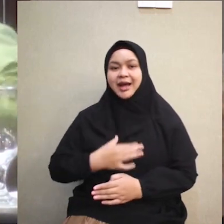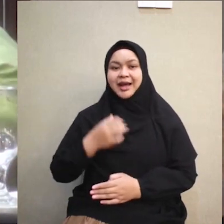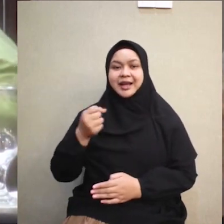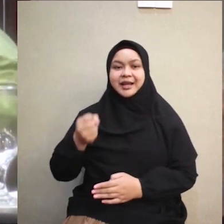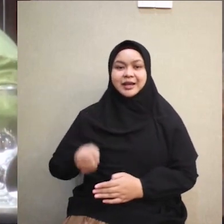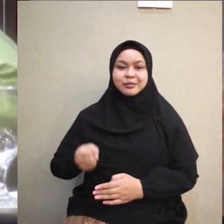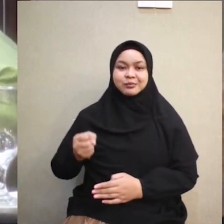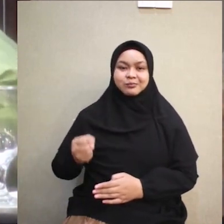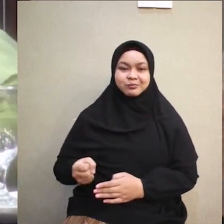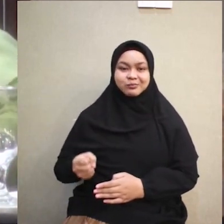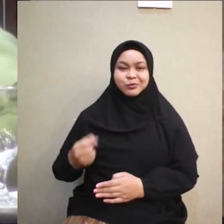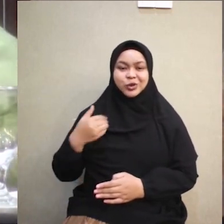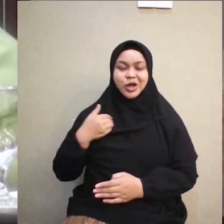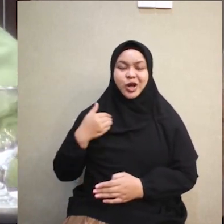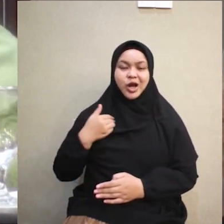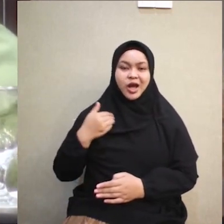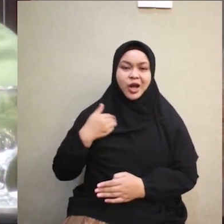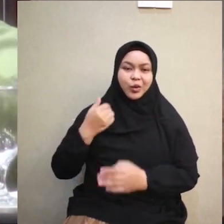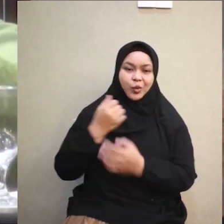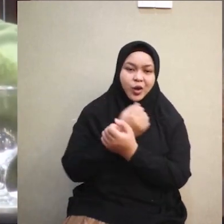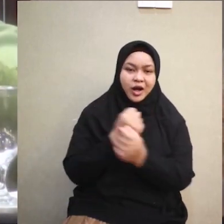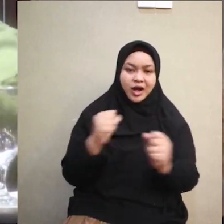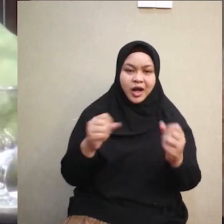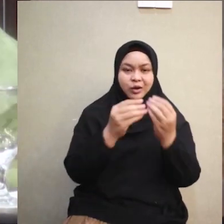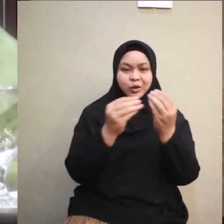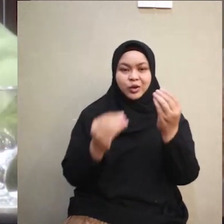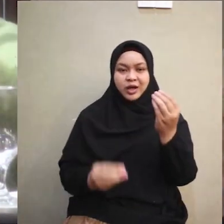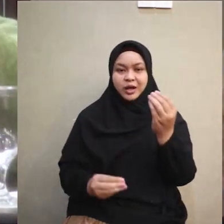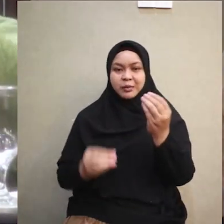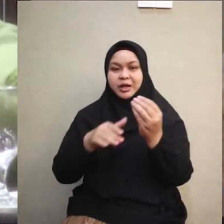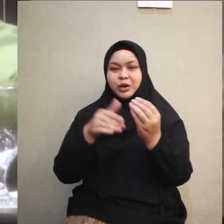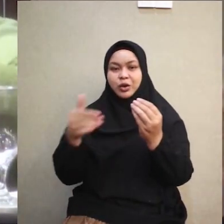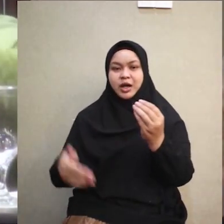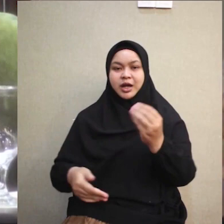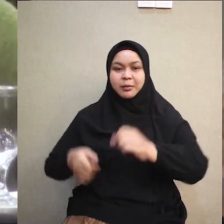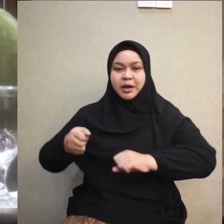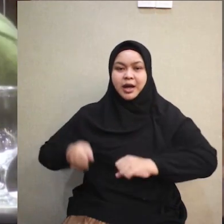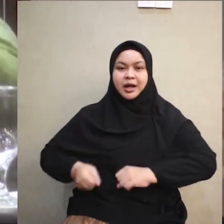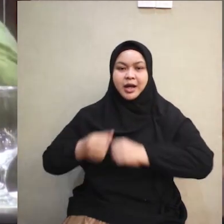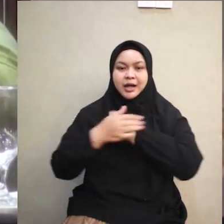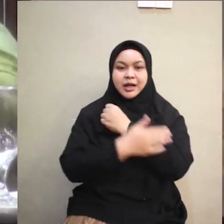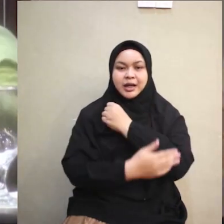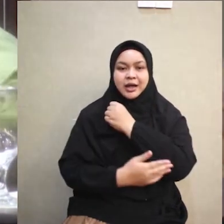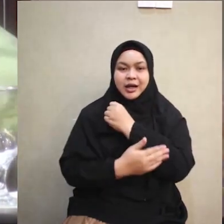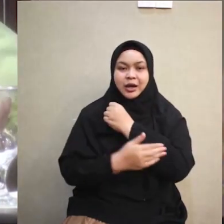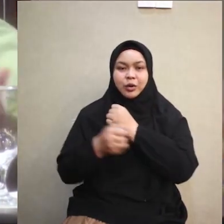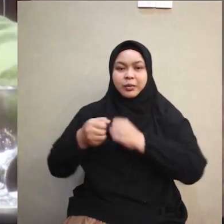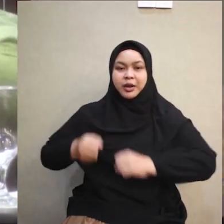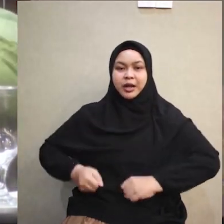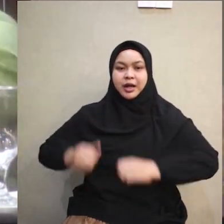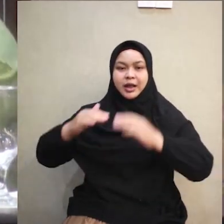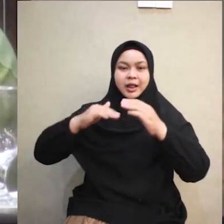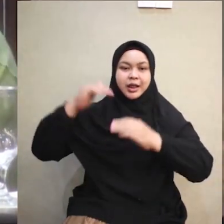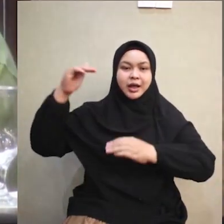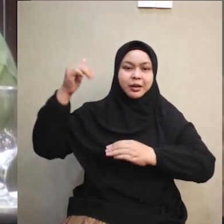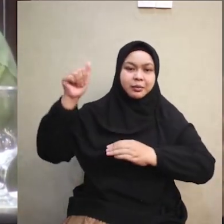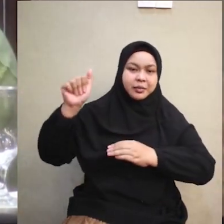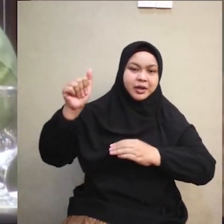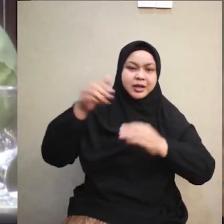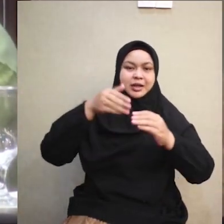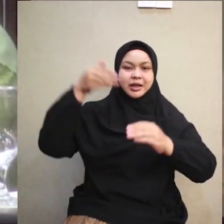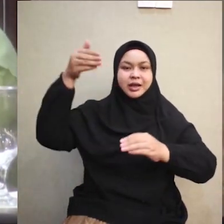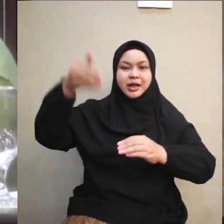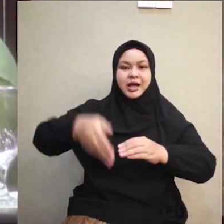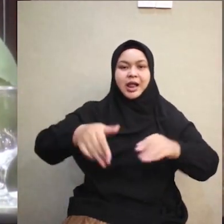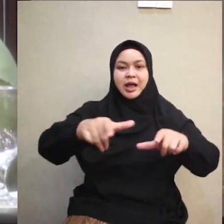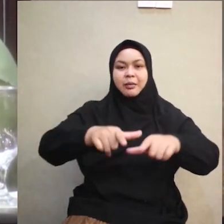sampai strata dua ya jadi di pengadilan negeri maupun di pengadilan tinggi itu bisa melakukan tidak ke lapangan tapi itu